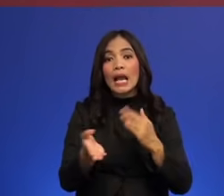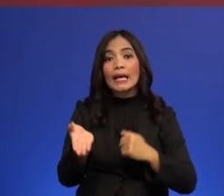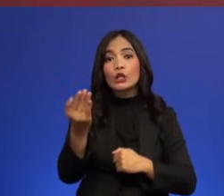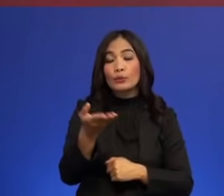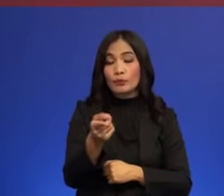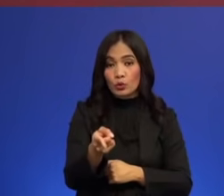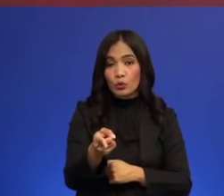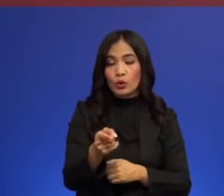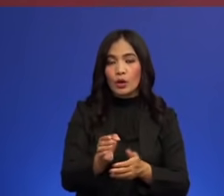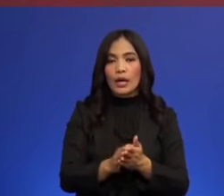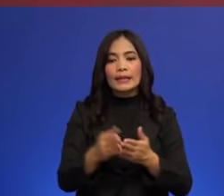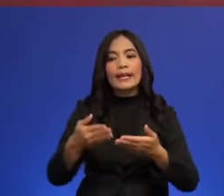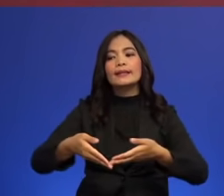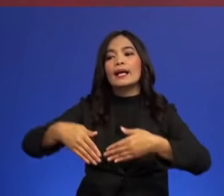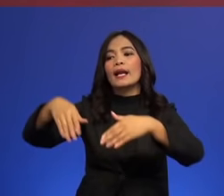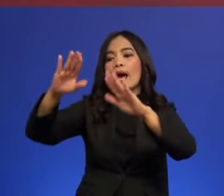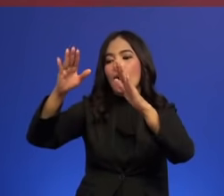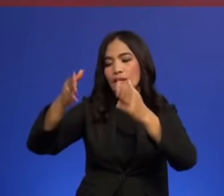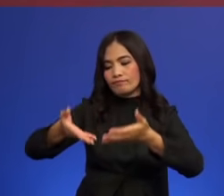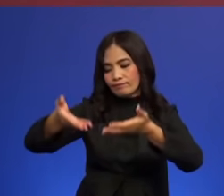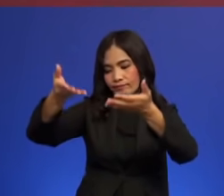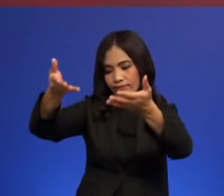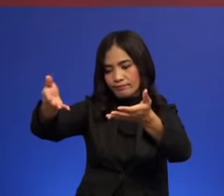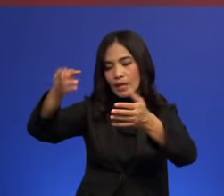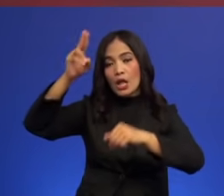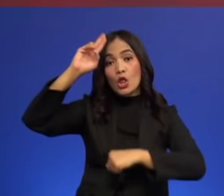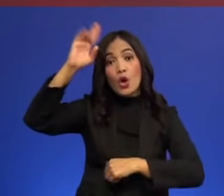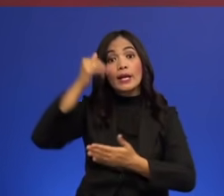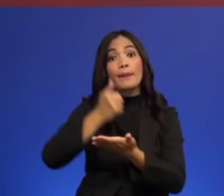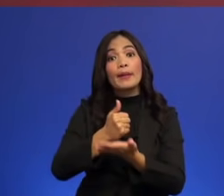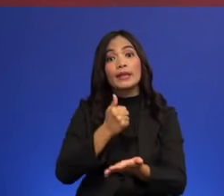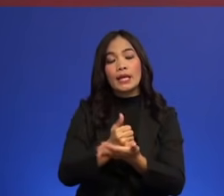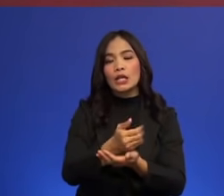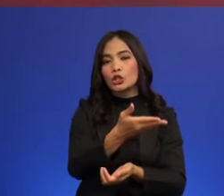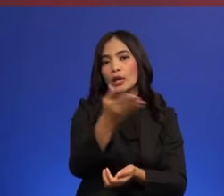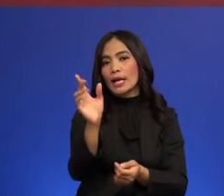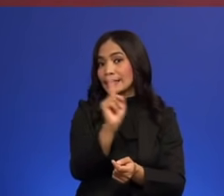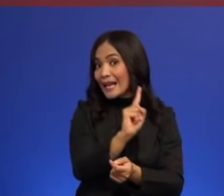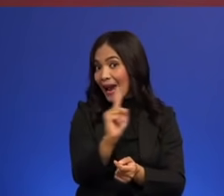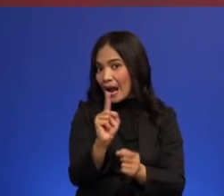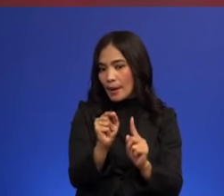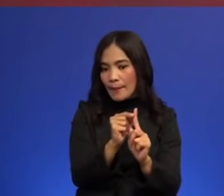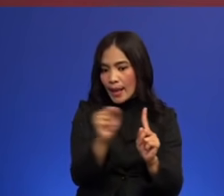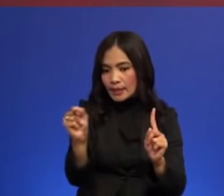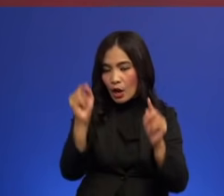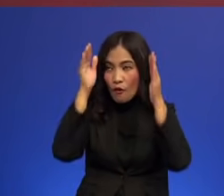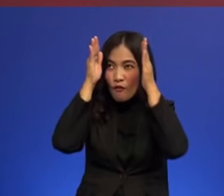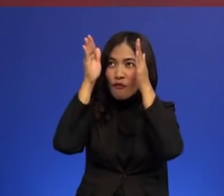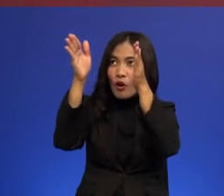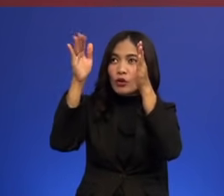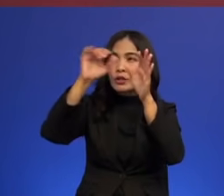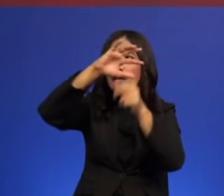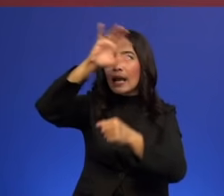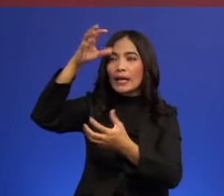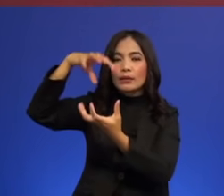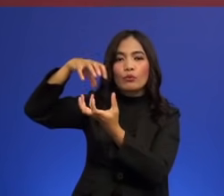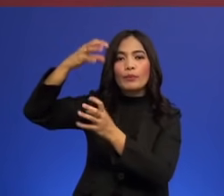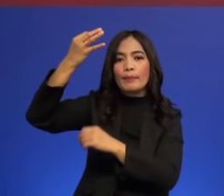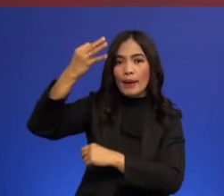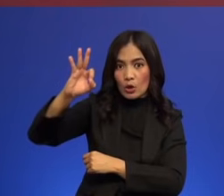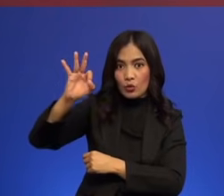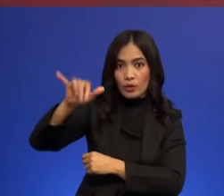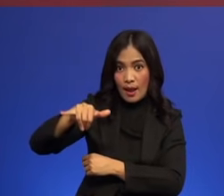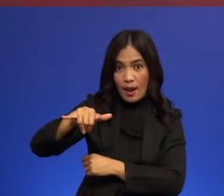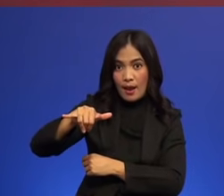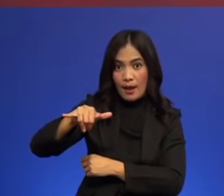masalahmu, terserah Tuhan. Yang penting saudara tidak meleset, tetap fokus ke langit baru, bumi